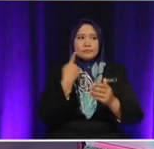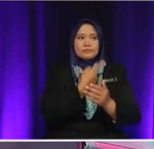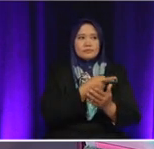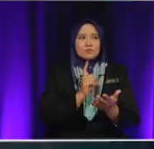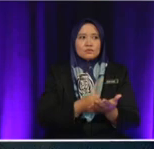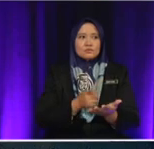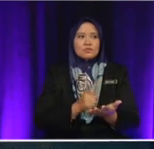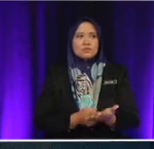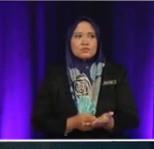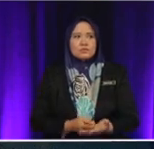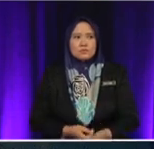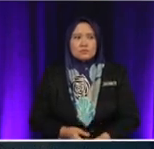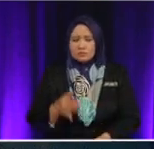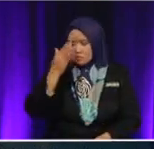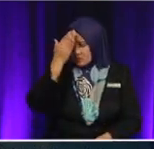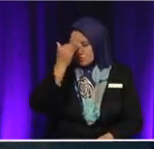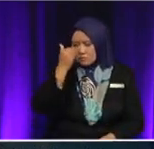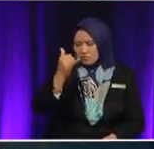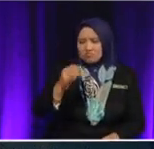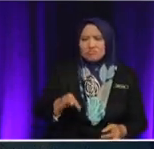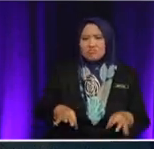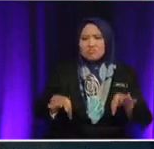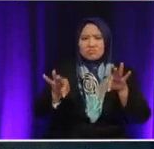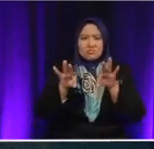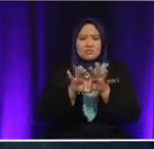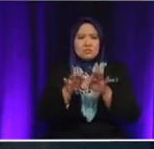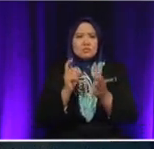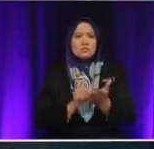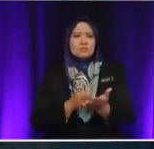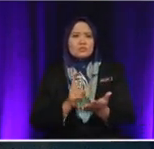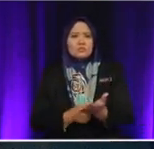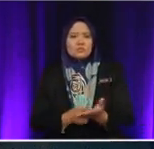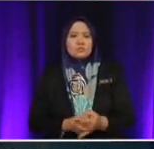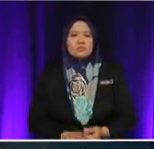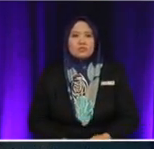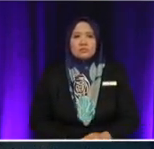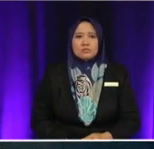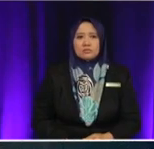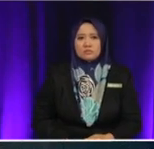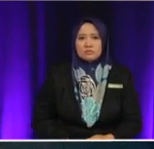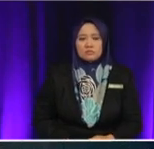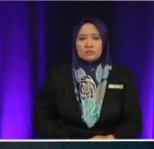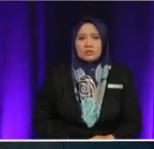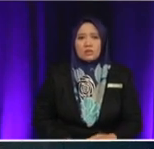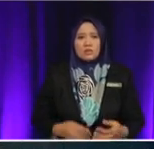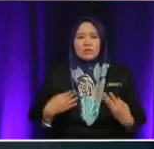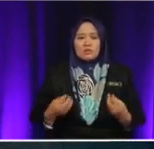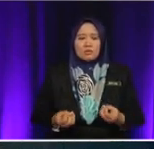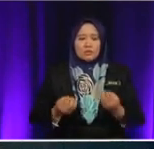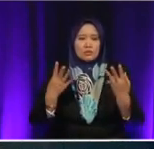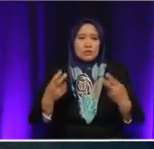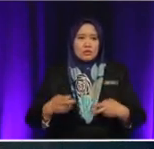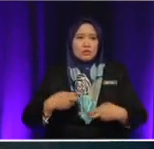cikgu boleh kongsikan kenapa pentingnya teknik berunding dalam usahawan, cikgu? Ya, bila kata teknik berunding ini penting sebab pelbagai masalah ataupun